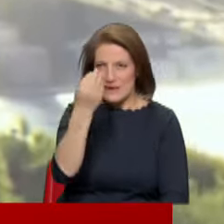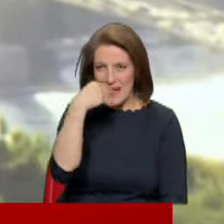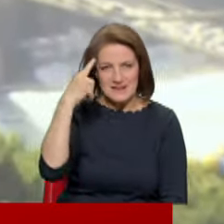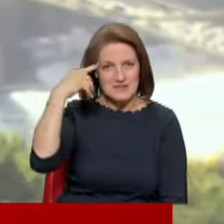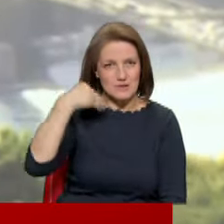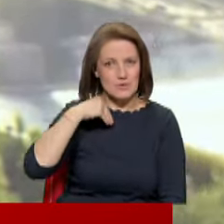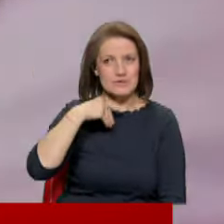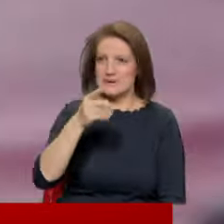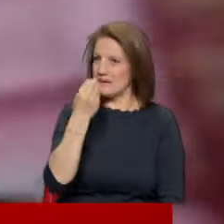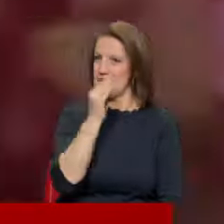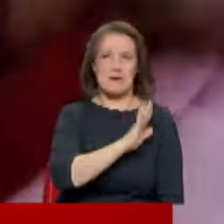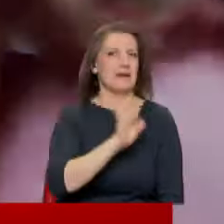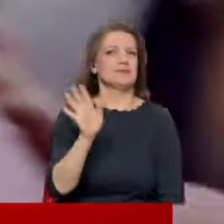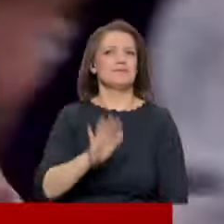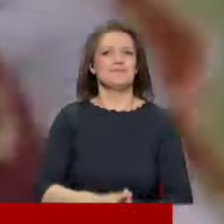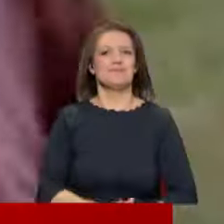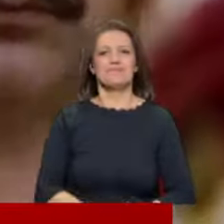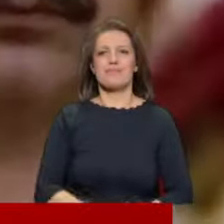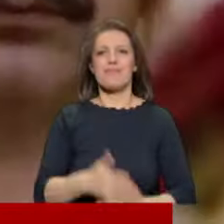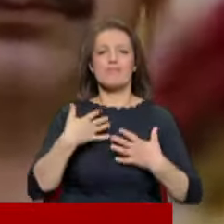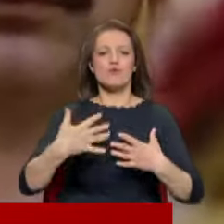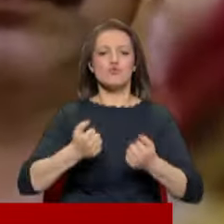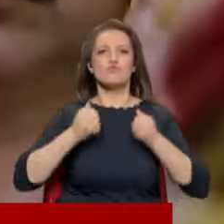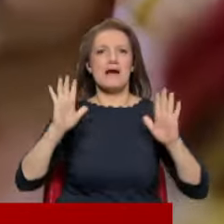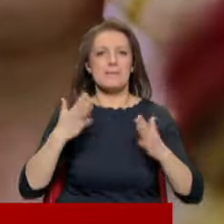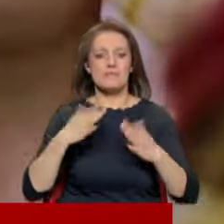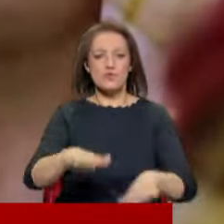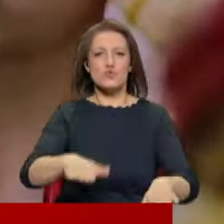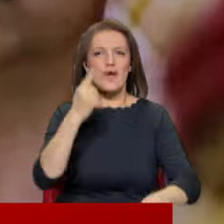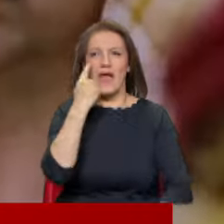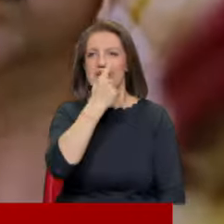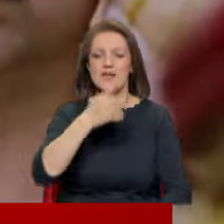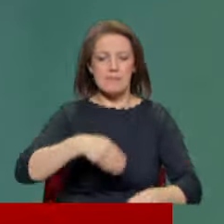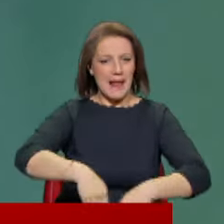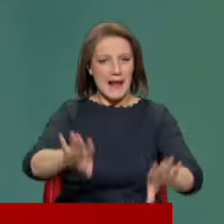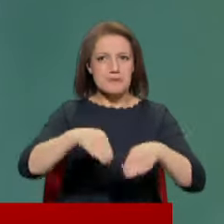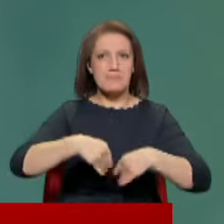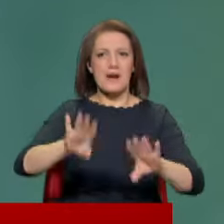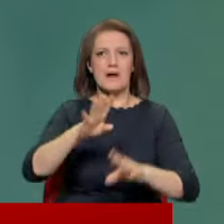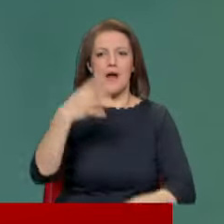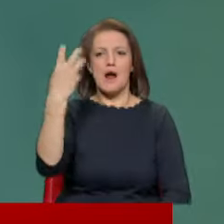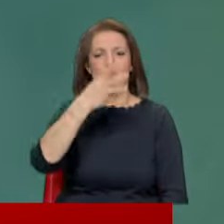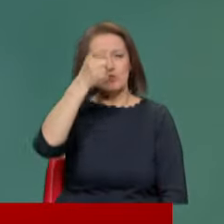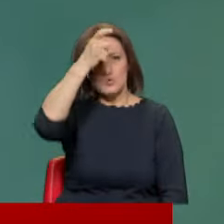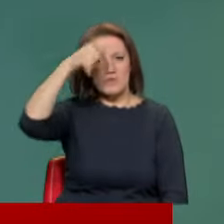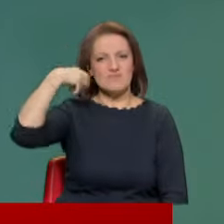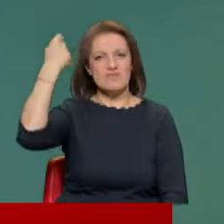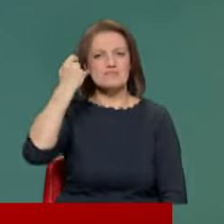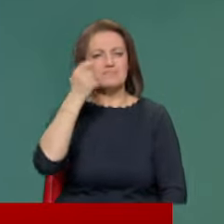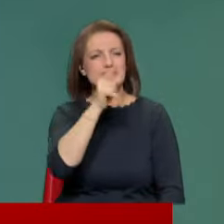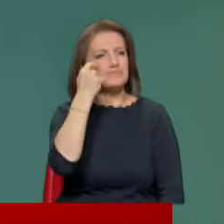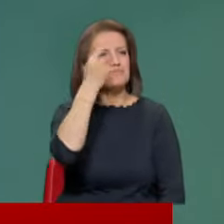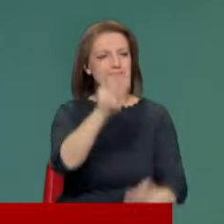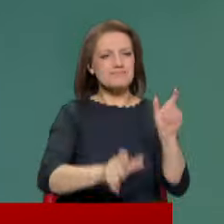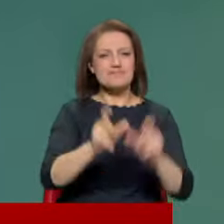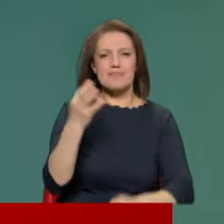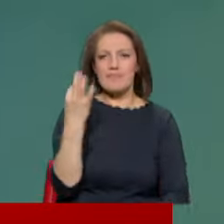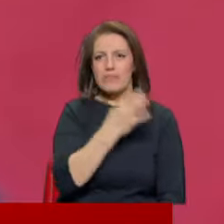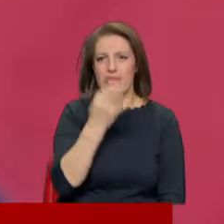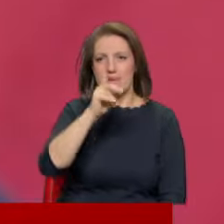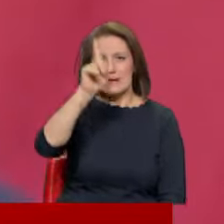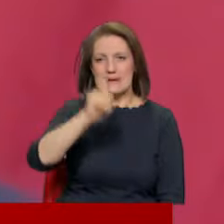öyle mi, yemez. Bırakın tutmayın beni. Tutmayın küçük enişte, salıverin gitsin. Erdoğan'ın Türk sineması karakterleriyle yaptığı